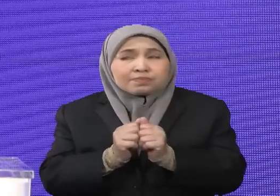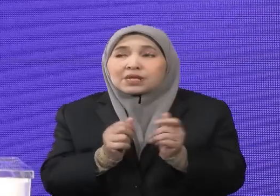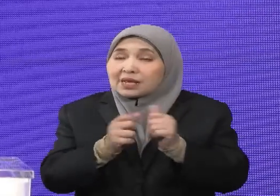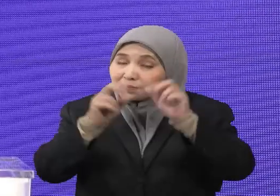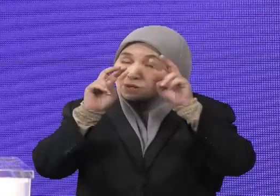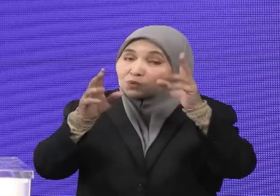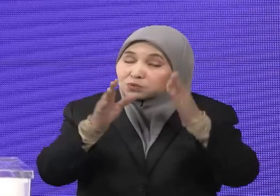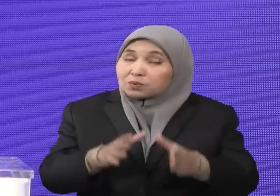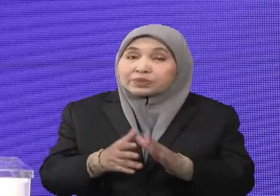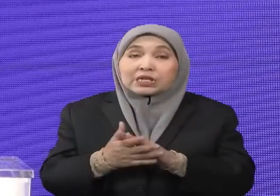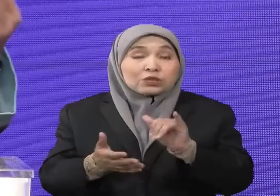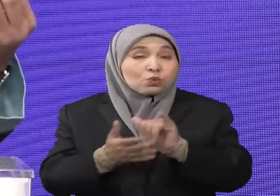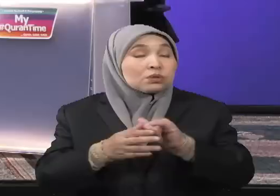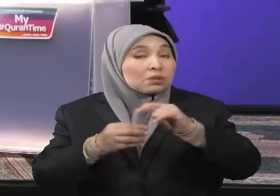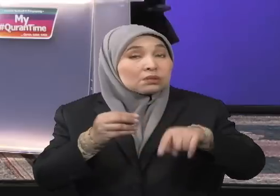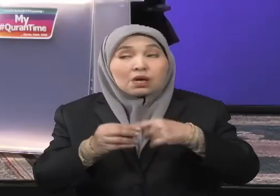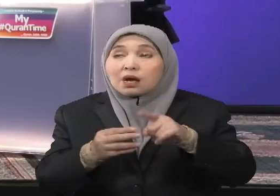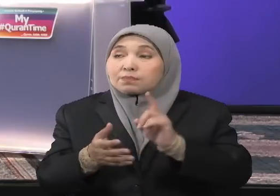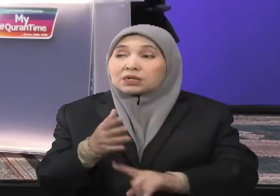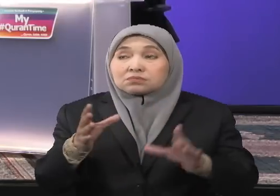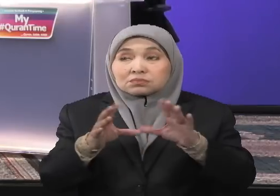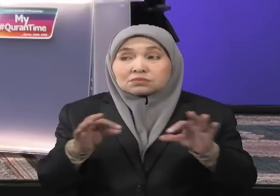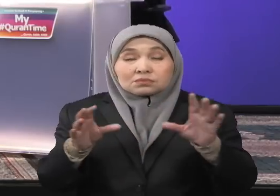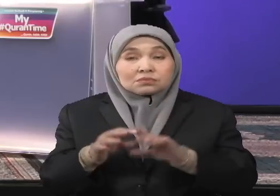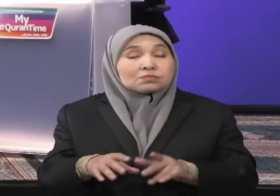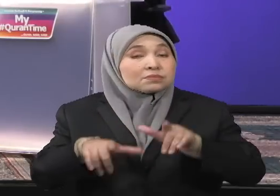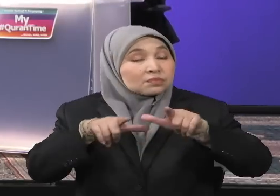luasannya yaitu tentang apa tadi